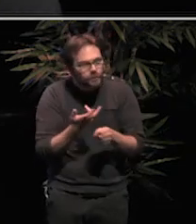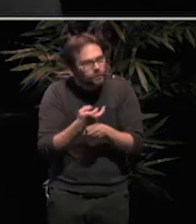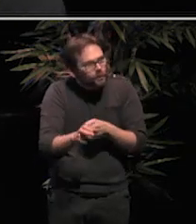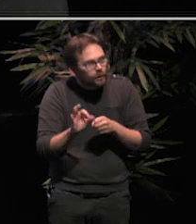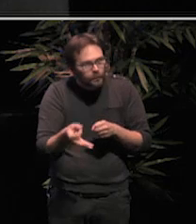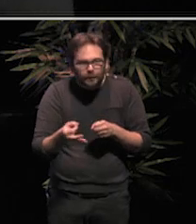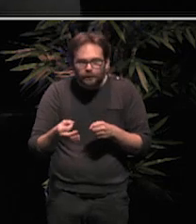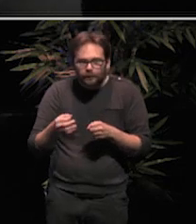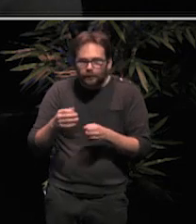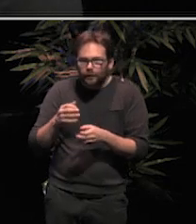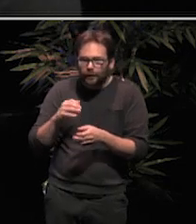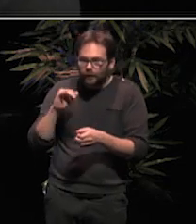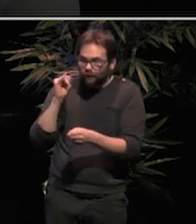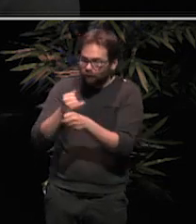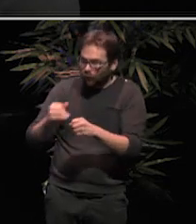et en proie